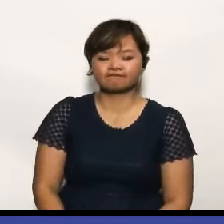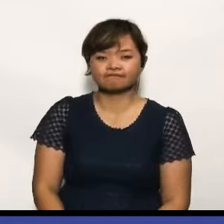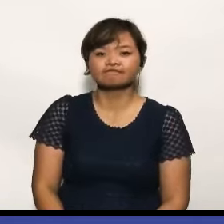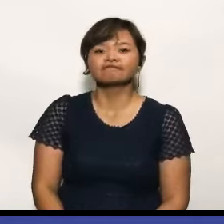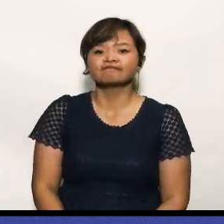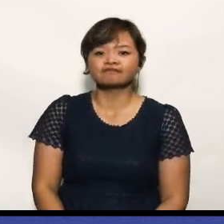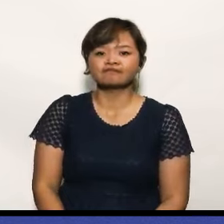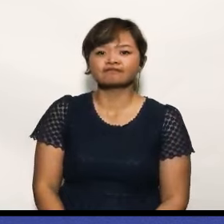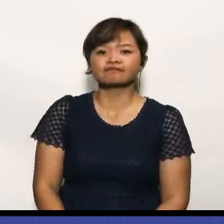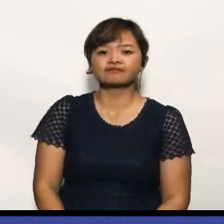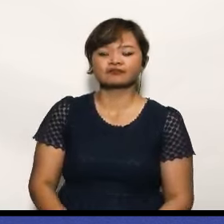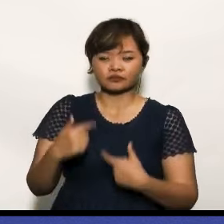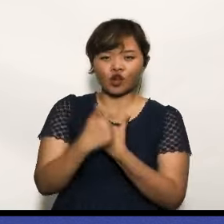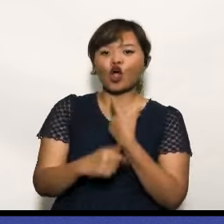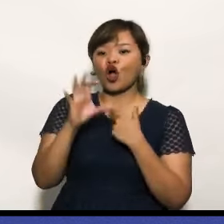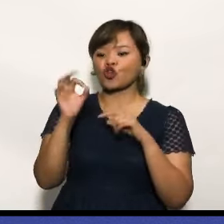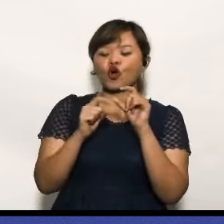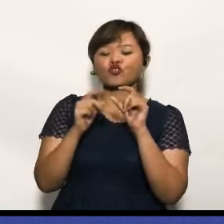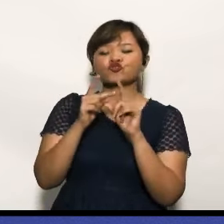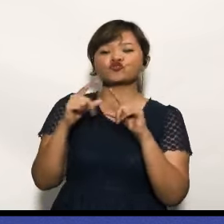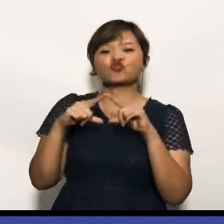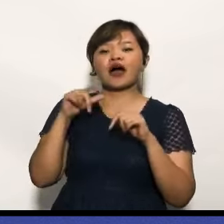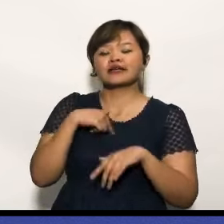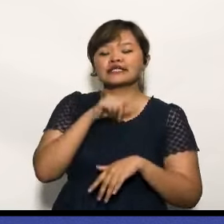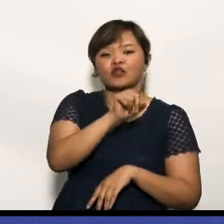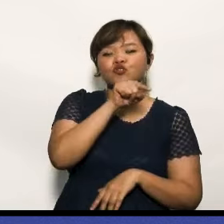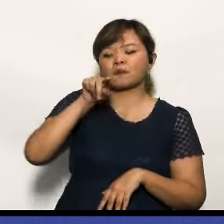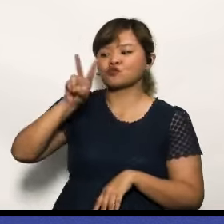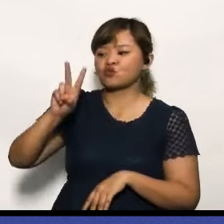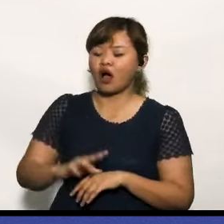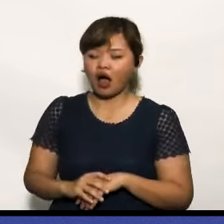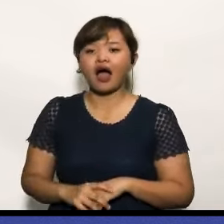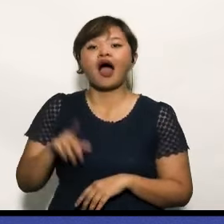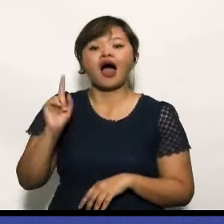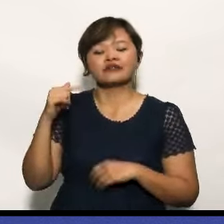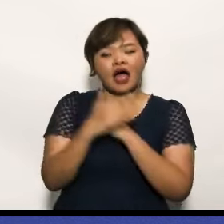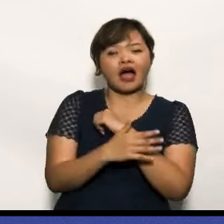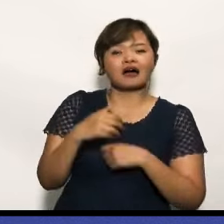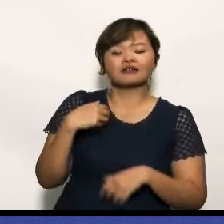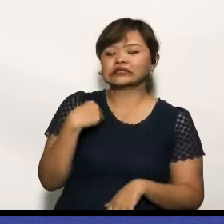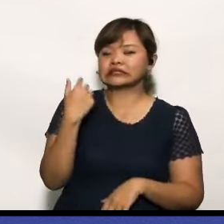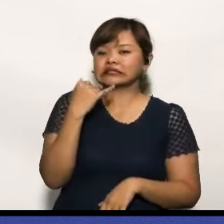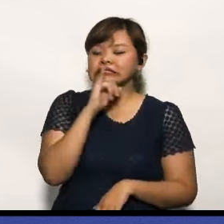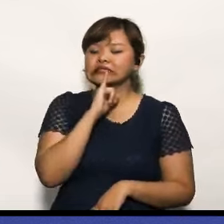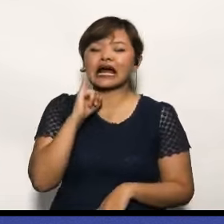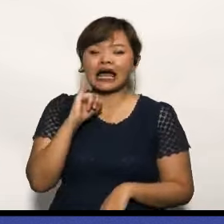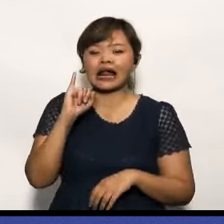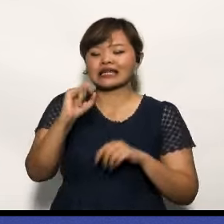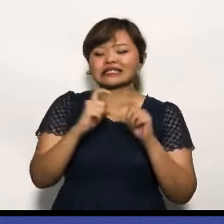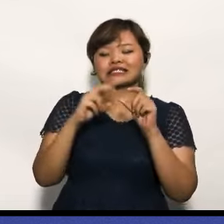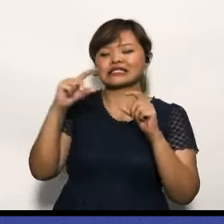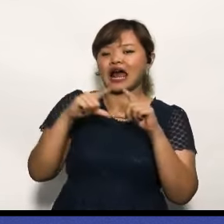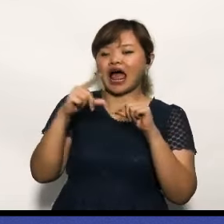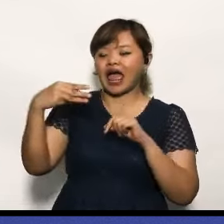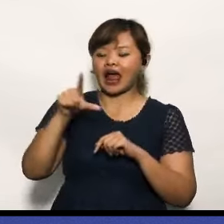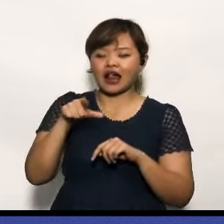di Yosua 1-2, itu berbicara mengenai bangsa Israel disuruh merebut tanah tersebut.